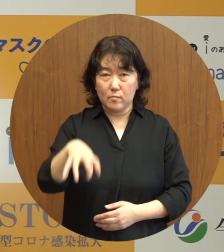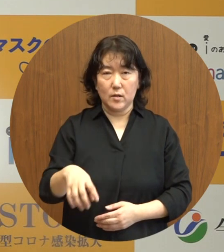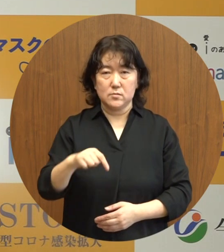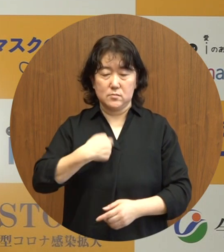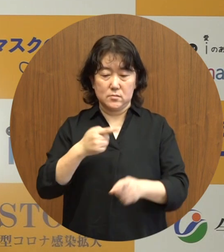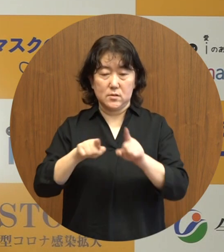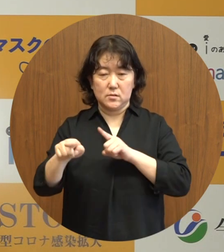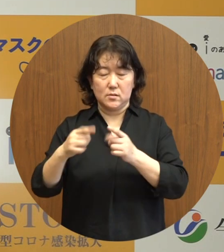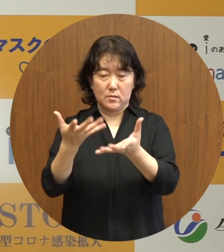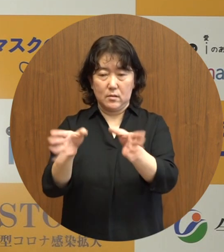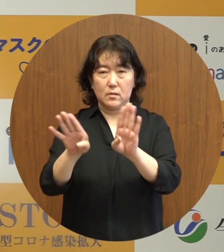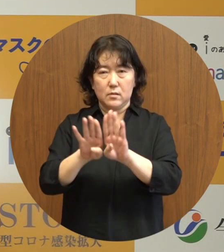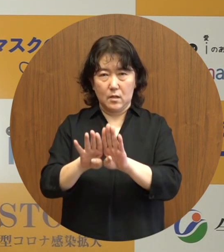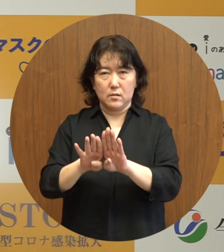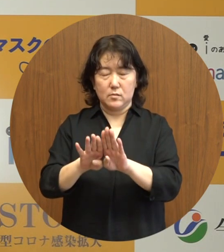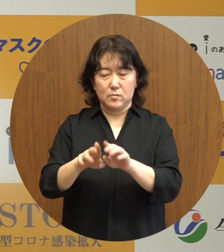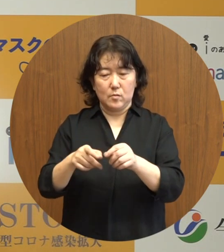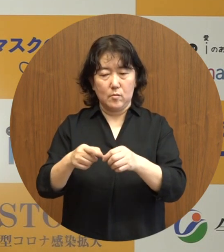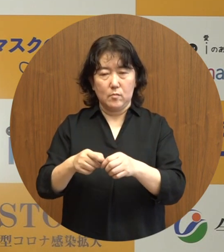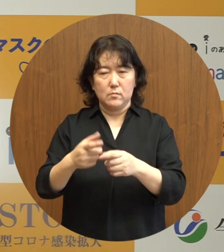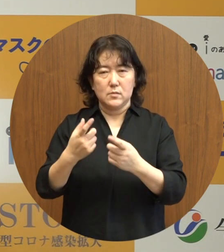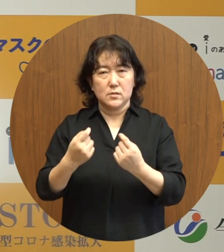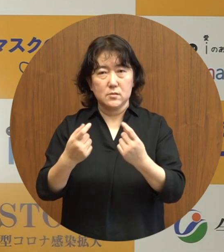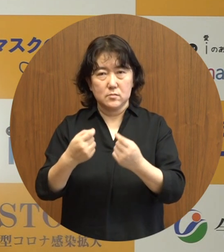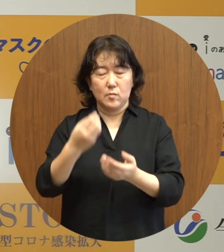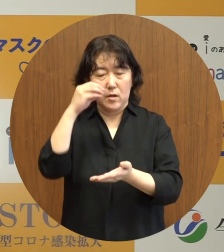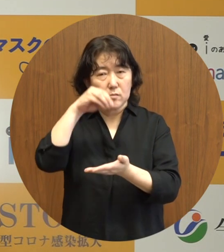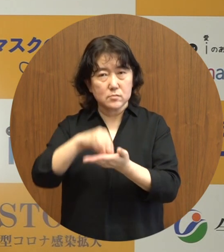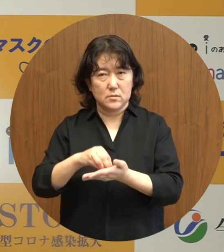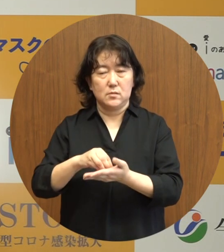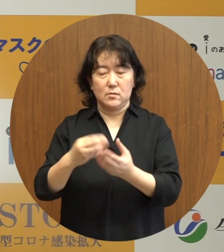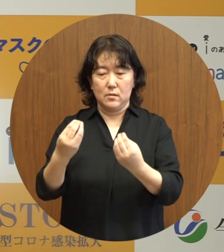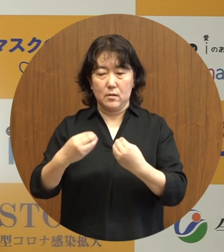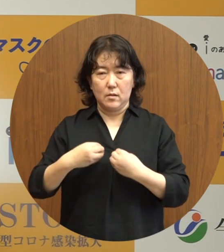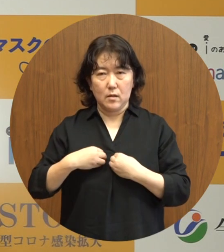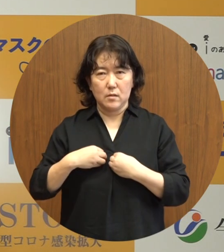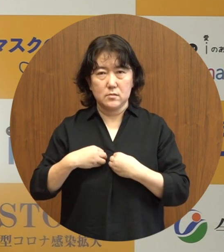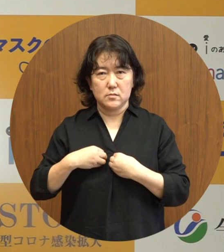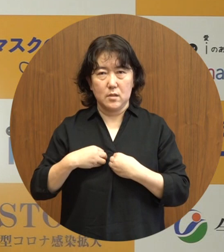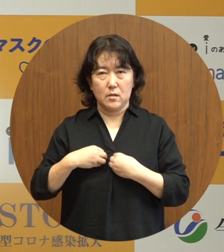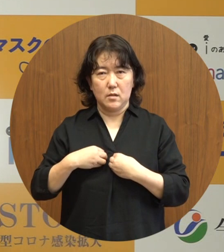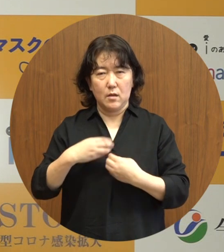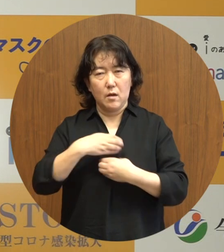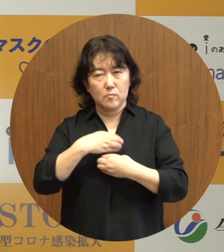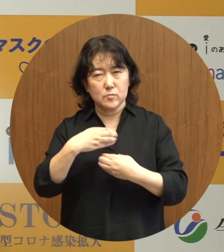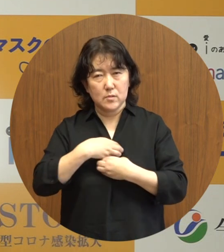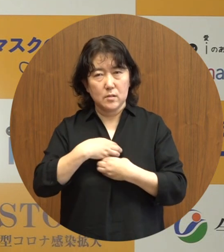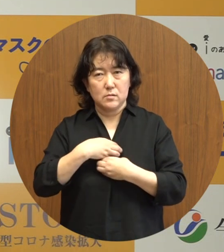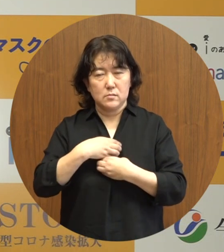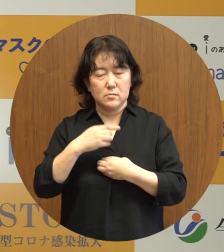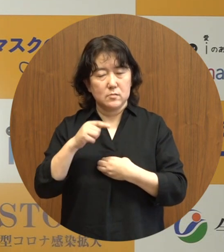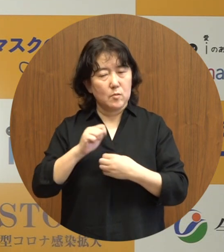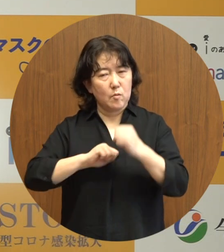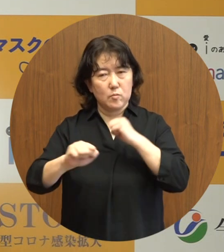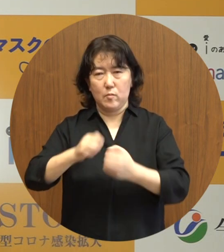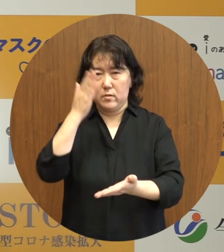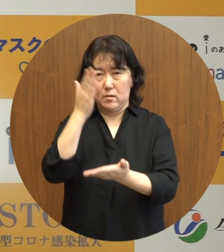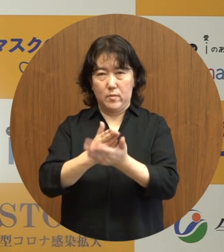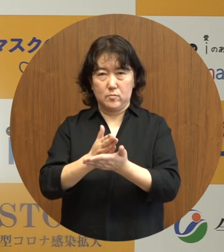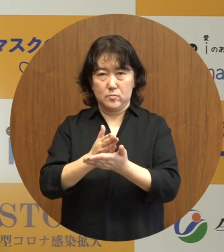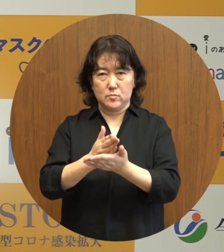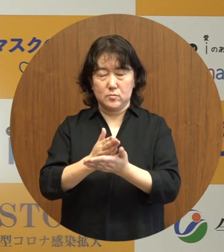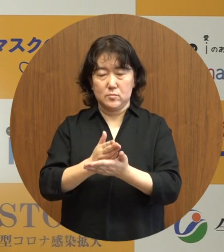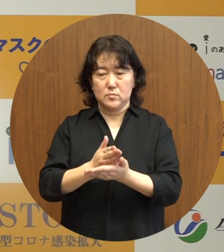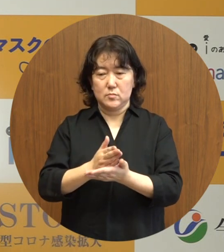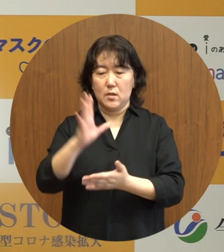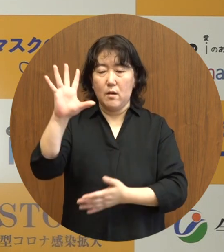体の情報をよくご確認いただき、感染リスクの高い行動は避けていただくほか、お